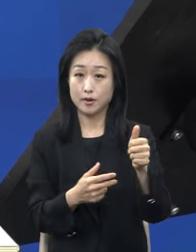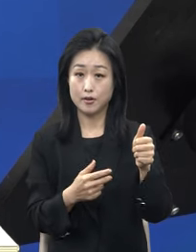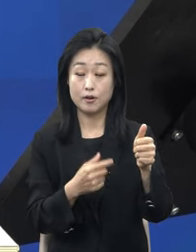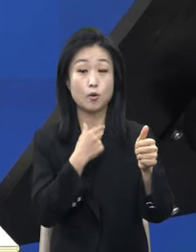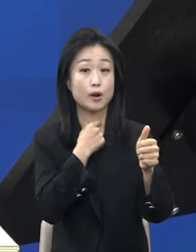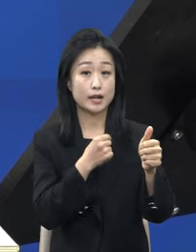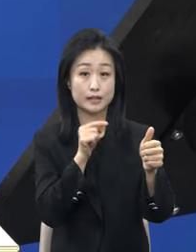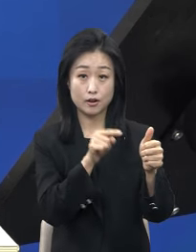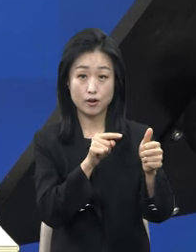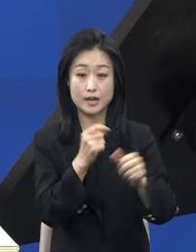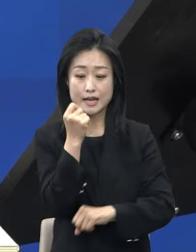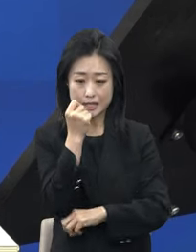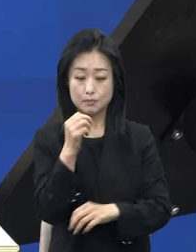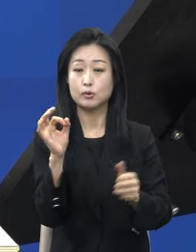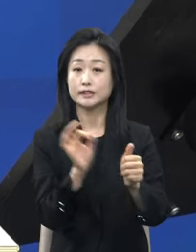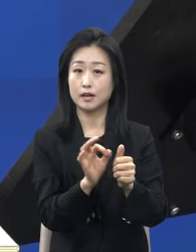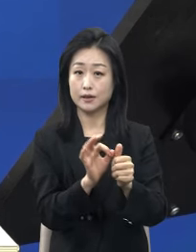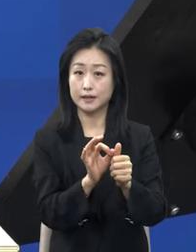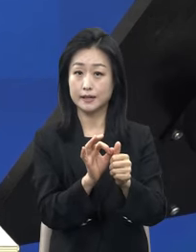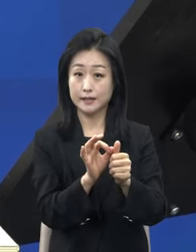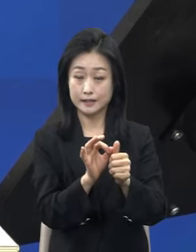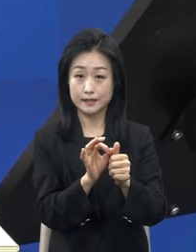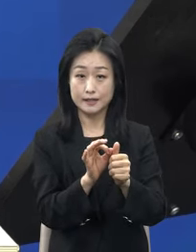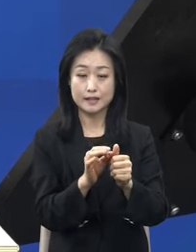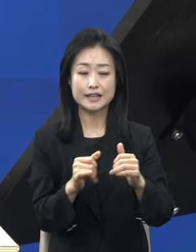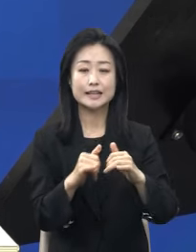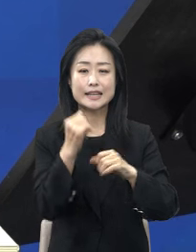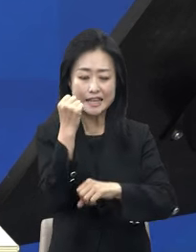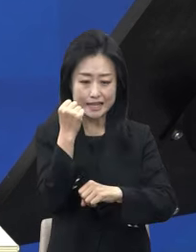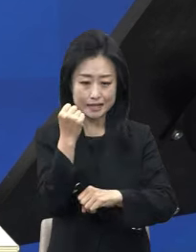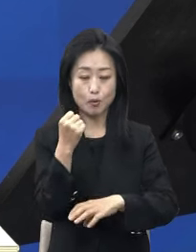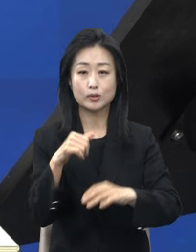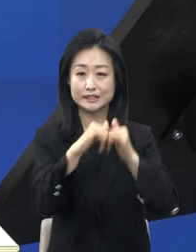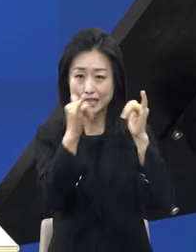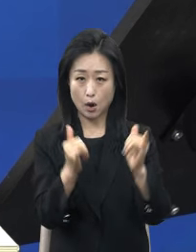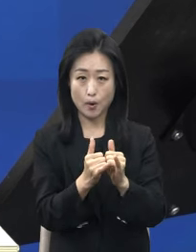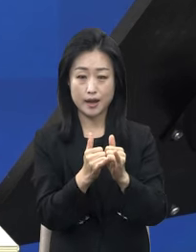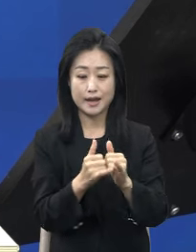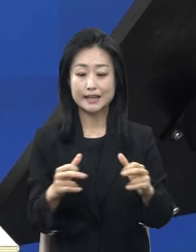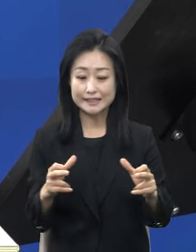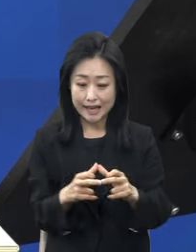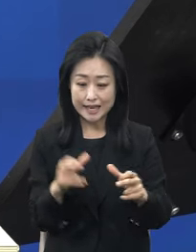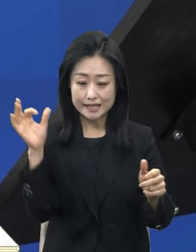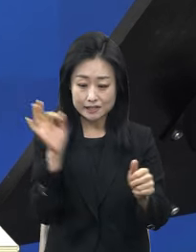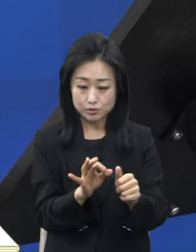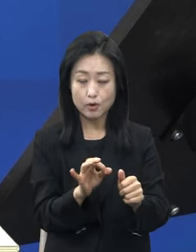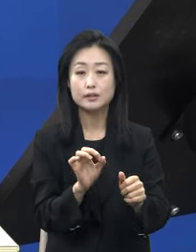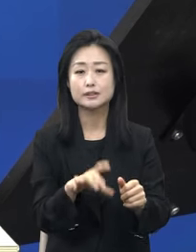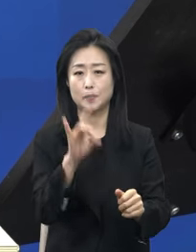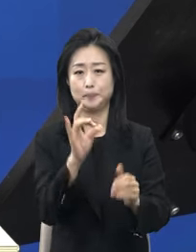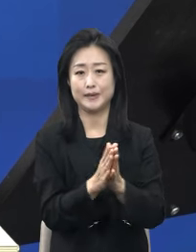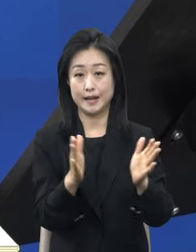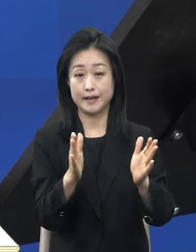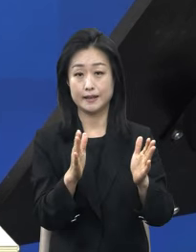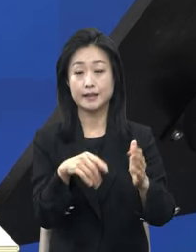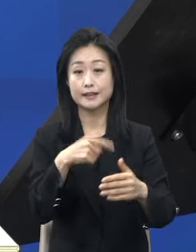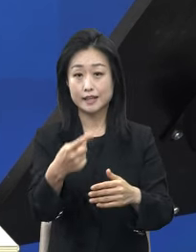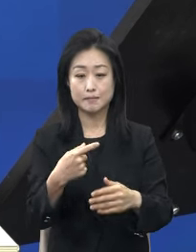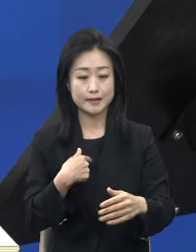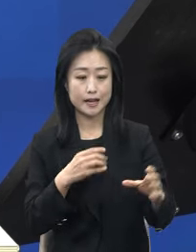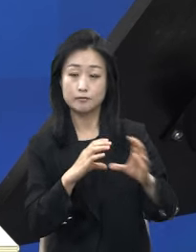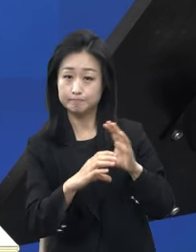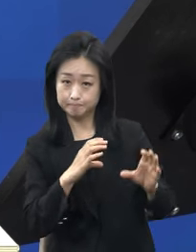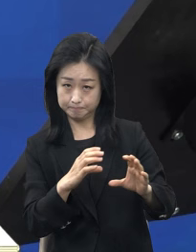추구하시는 기본사회의 첫걸음은 장애인 가구에서부터 시작되어야 한다고 생각합니다. 당 지도부와 끊임없이 교섭하여